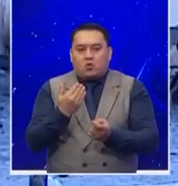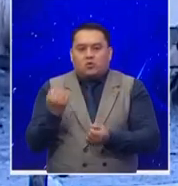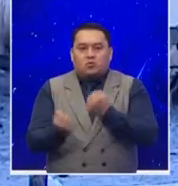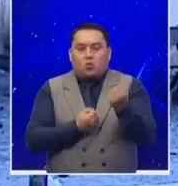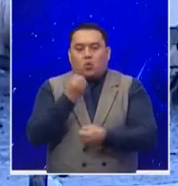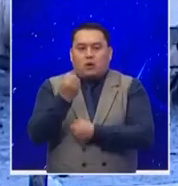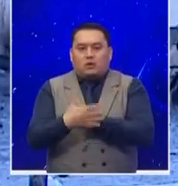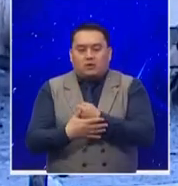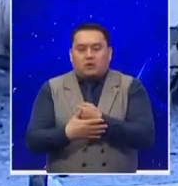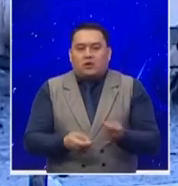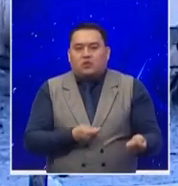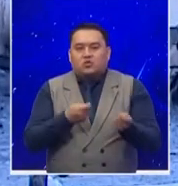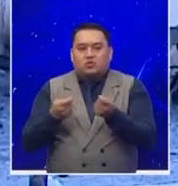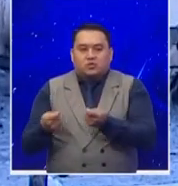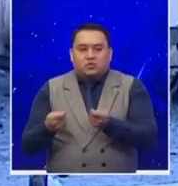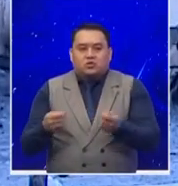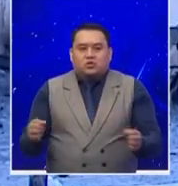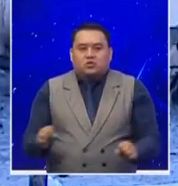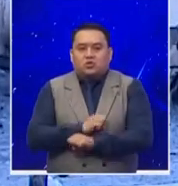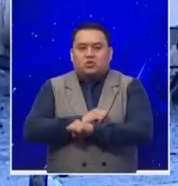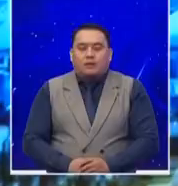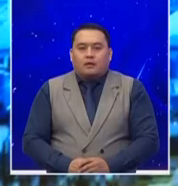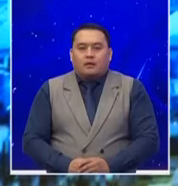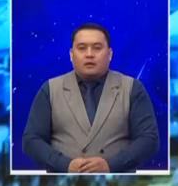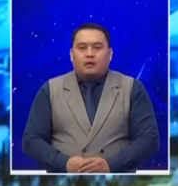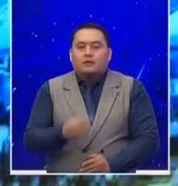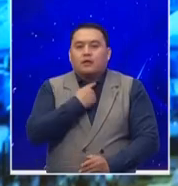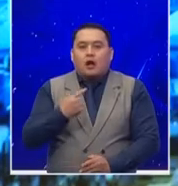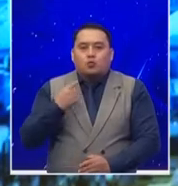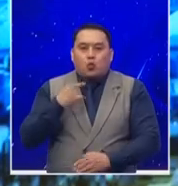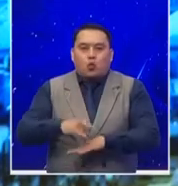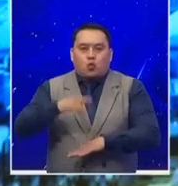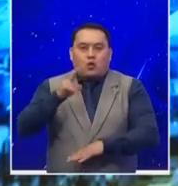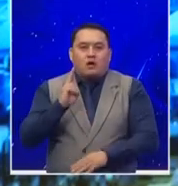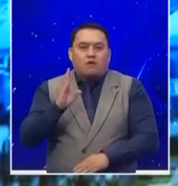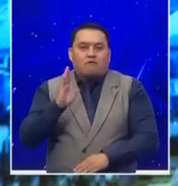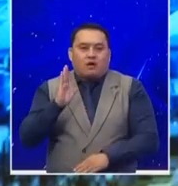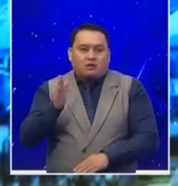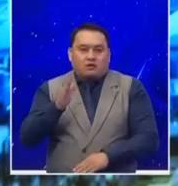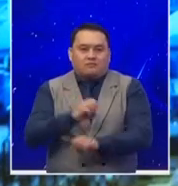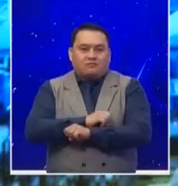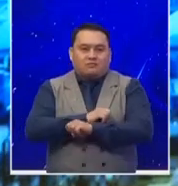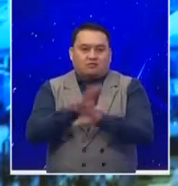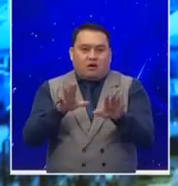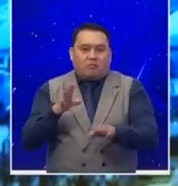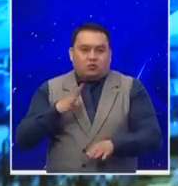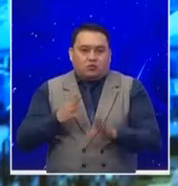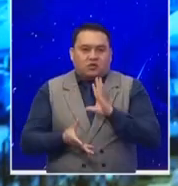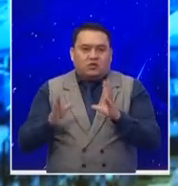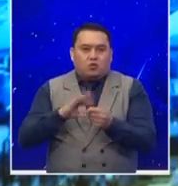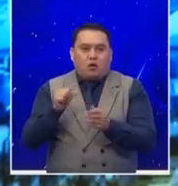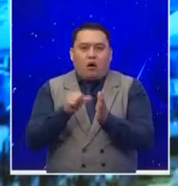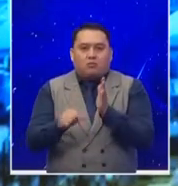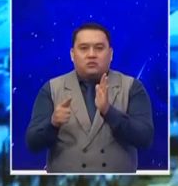жуу орталығынан шығарылды. Яғни жарылыс орын алмады. Талдықорғанда көп қабатты пәтерлердің бірінде жарылыс болды. Салдарынан